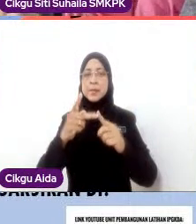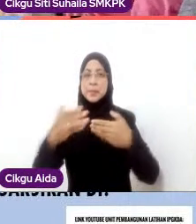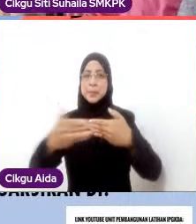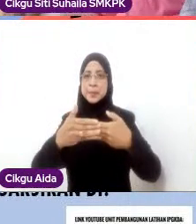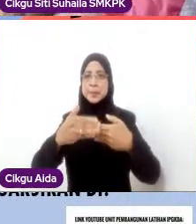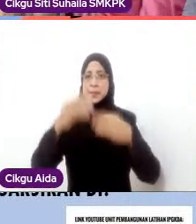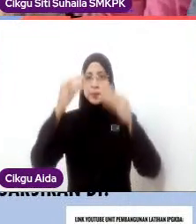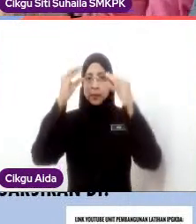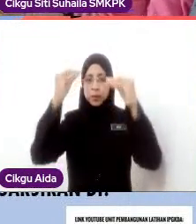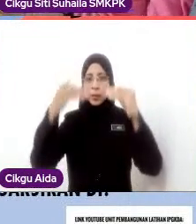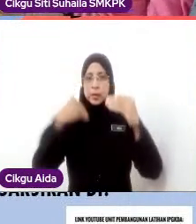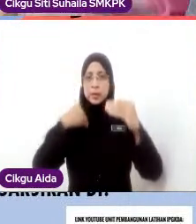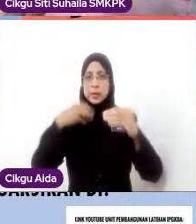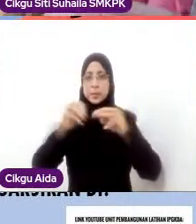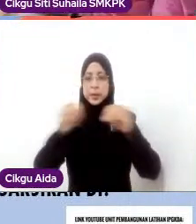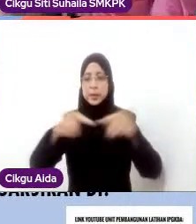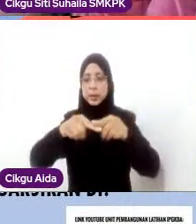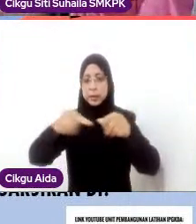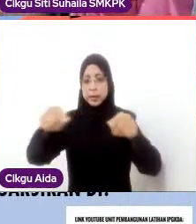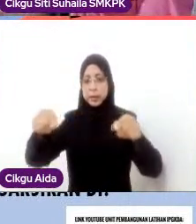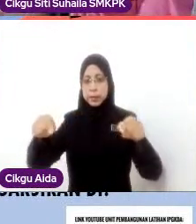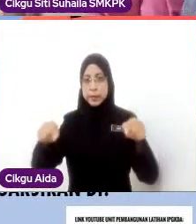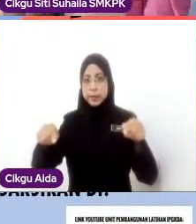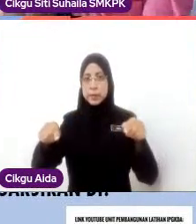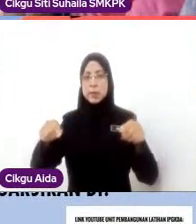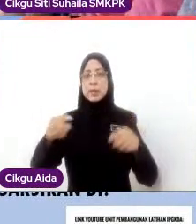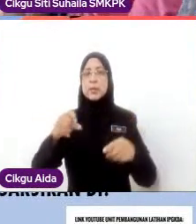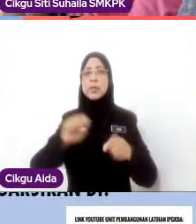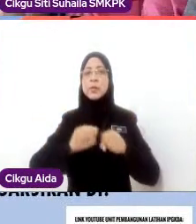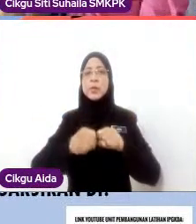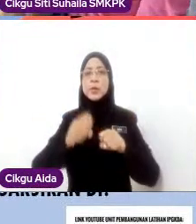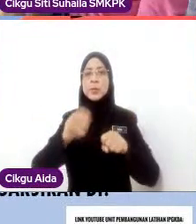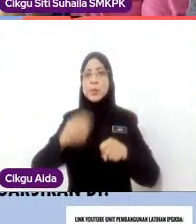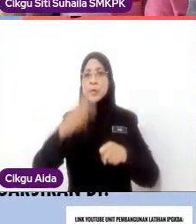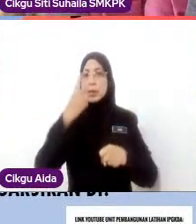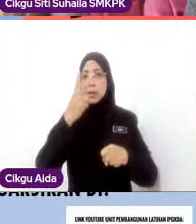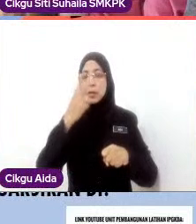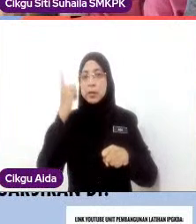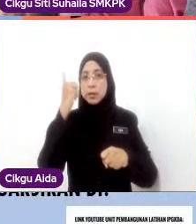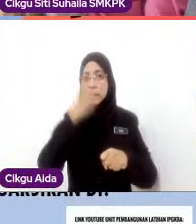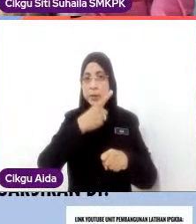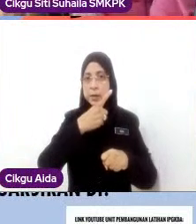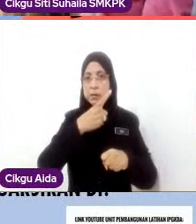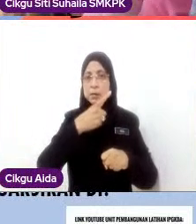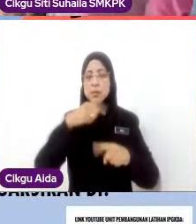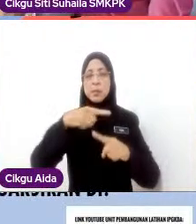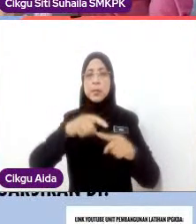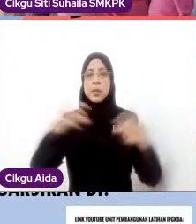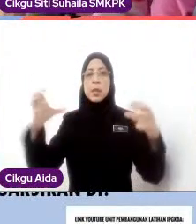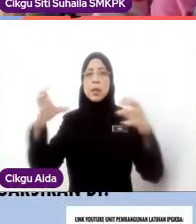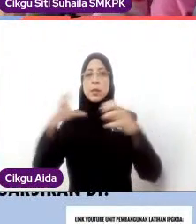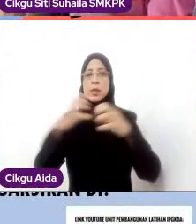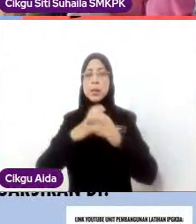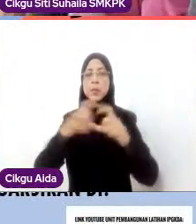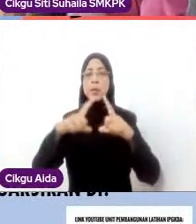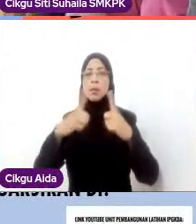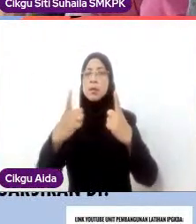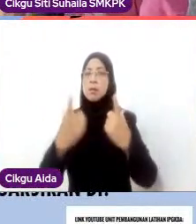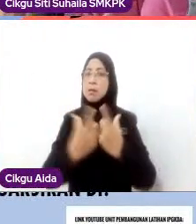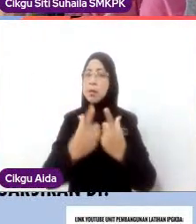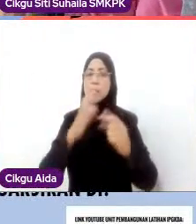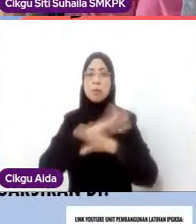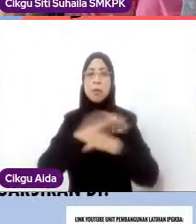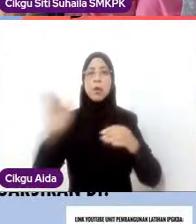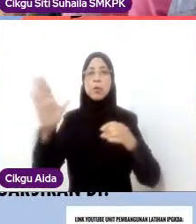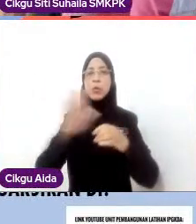separuh bulat. Supaya budak boleh tengok dekat depan lah. Bila kita gabung kelas, dia jadi sampai tak muat dah kat depan, sampai duduk atas meja. Nampak